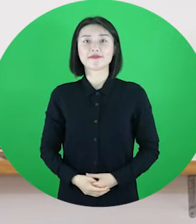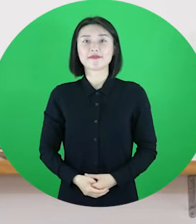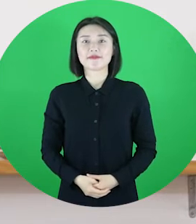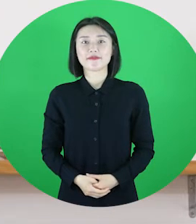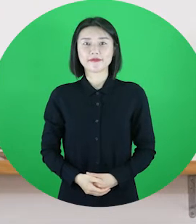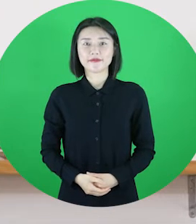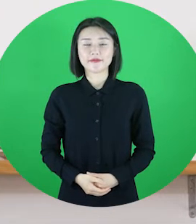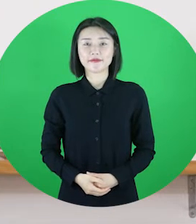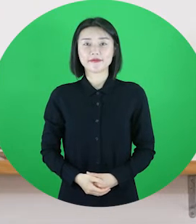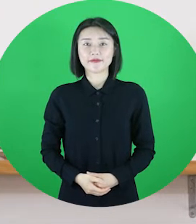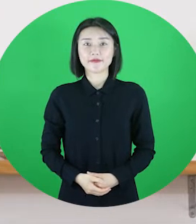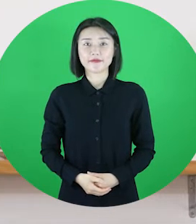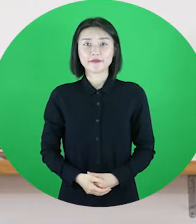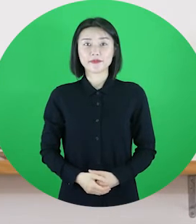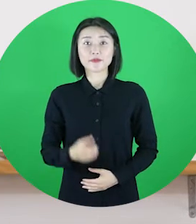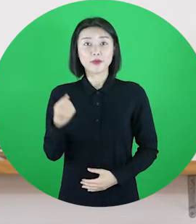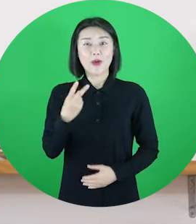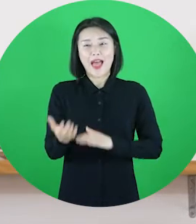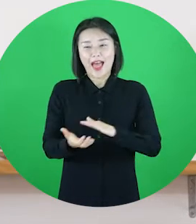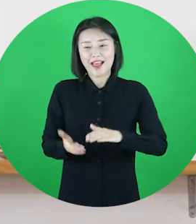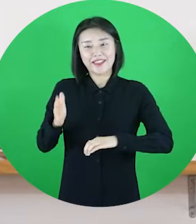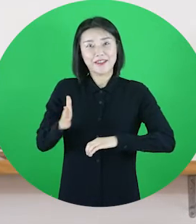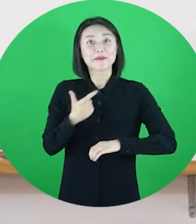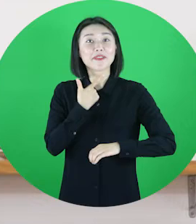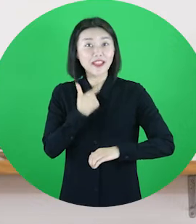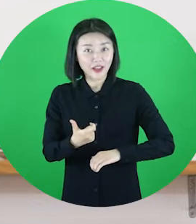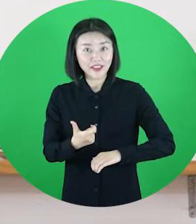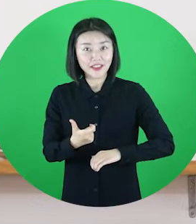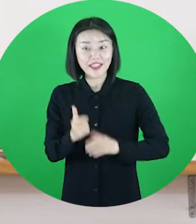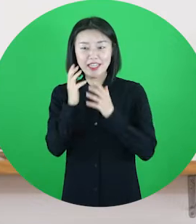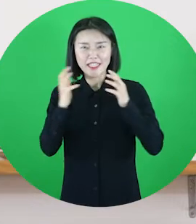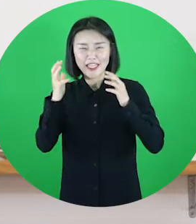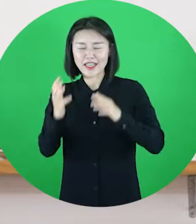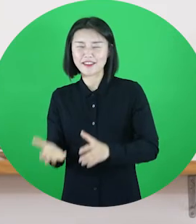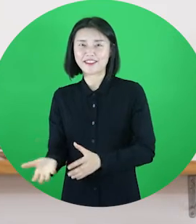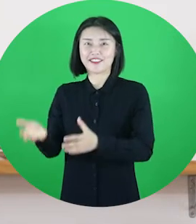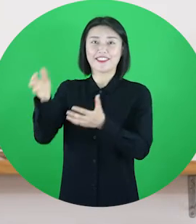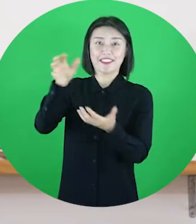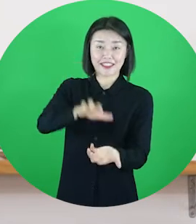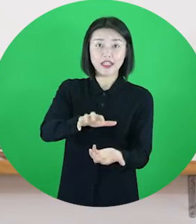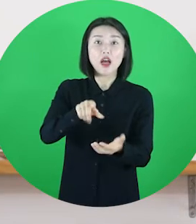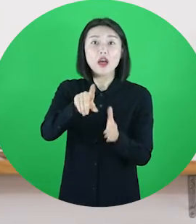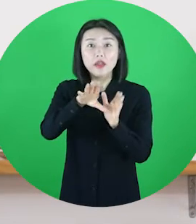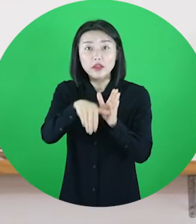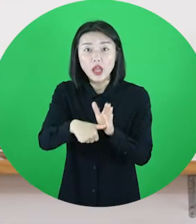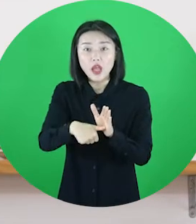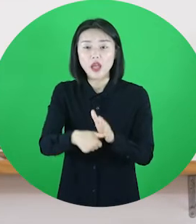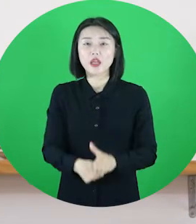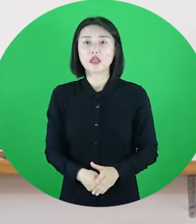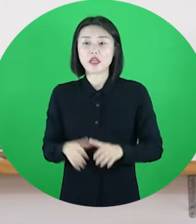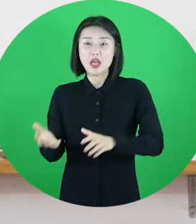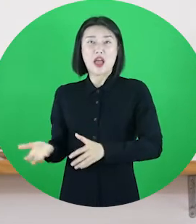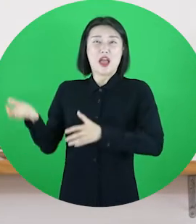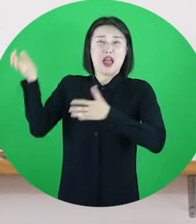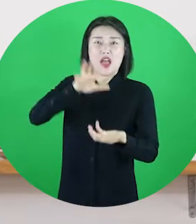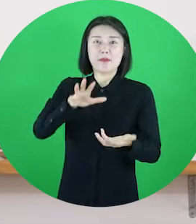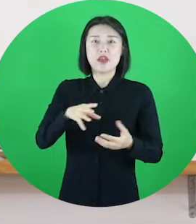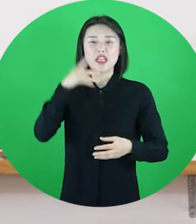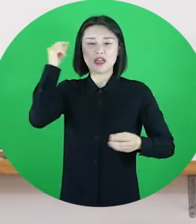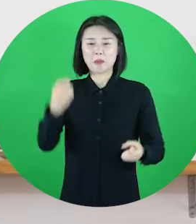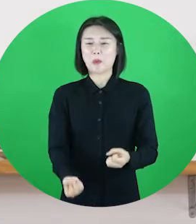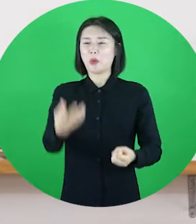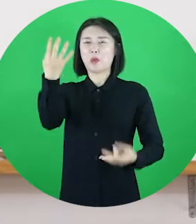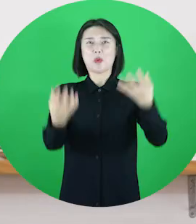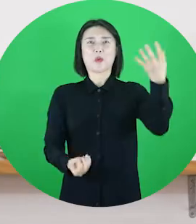여기 있는 우리 야채를 한 번에 넣어줄 건데 넣어줄 때 기름이 튈 수가 있으니까 천천히 조심히